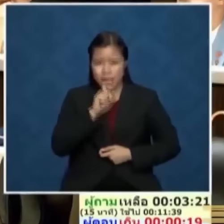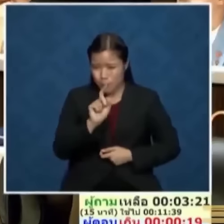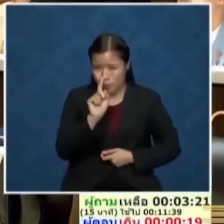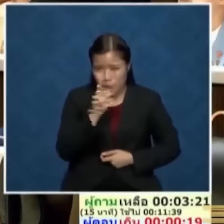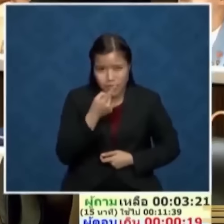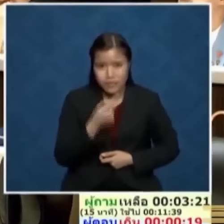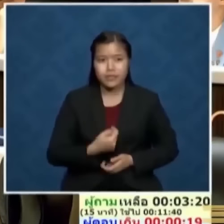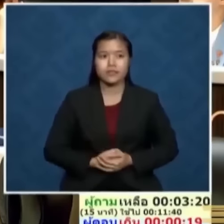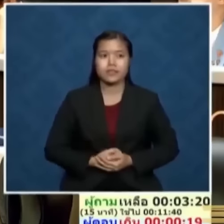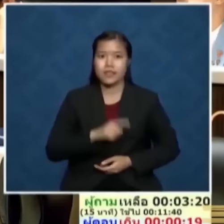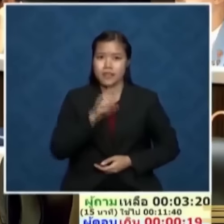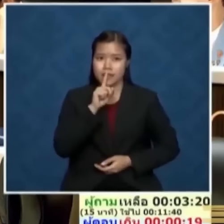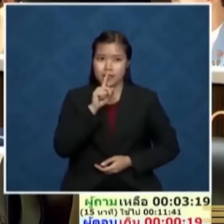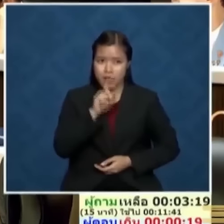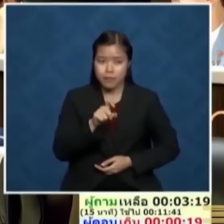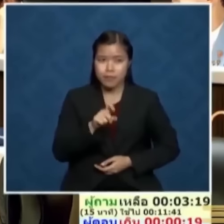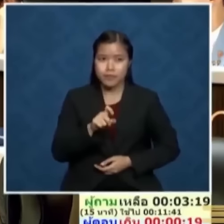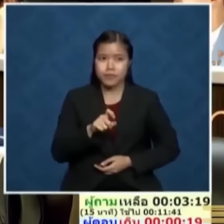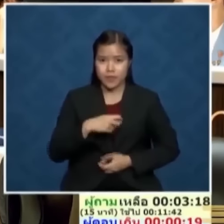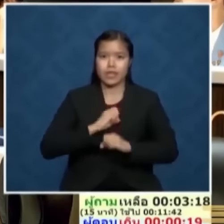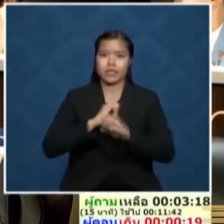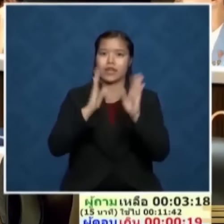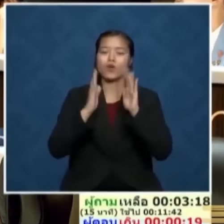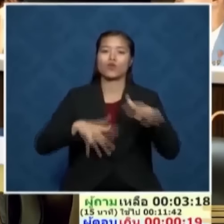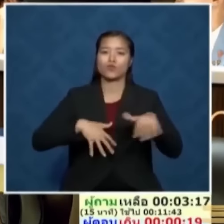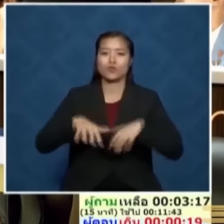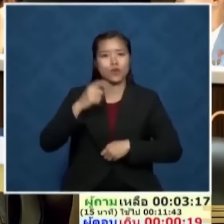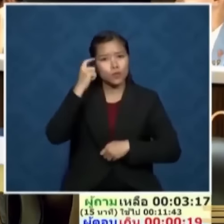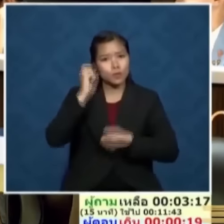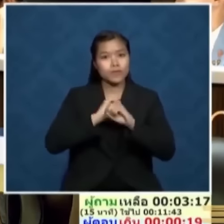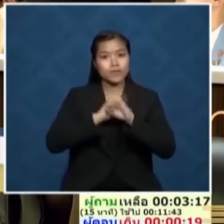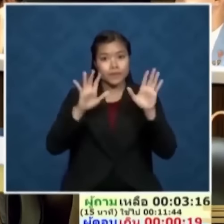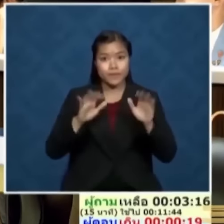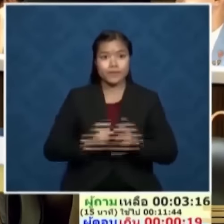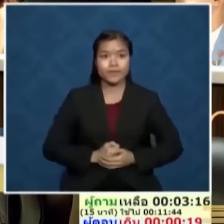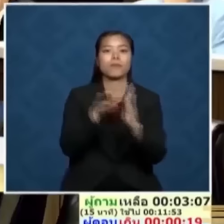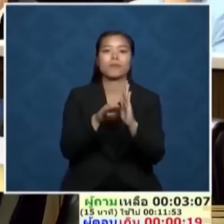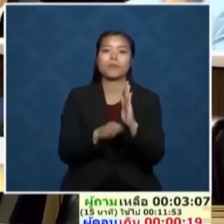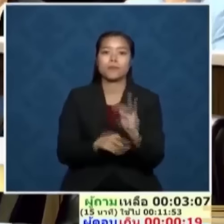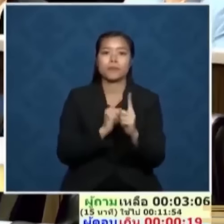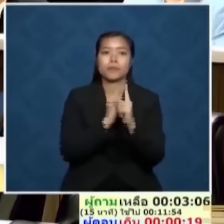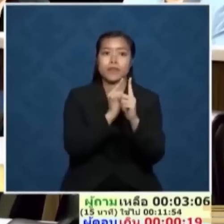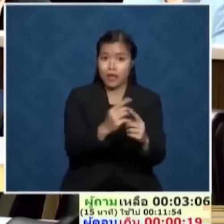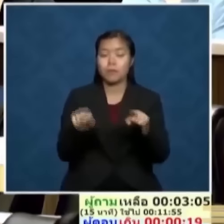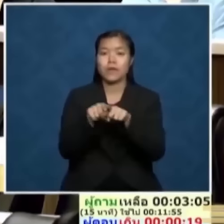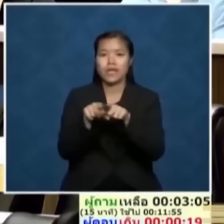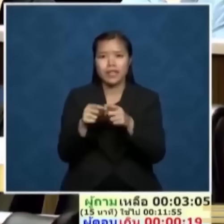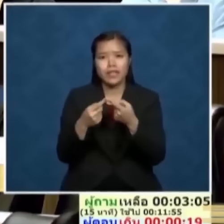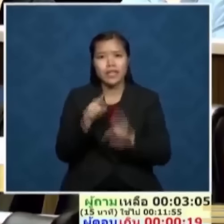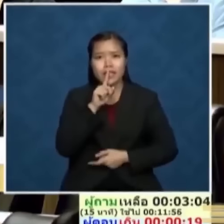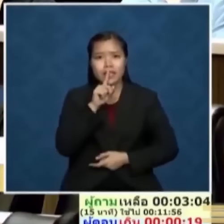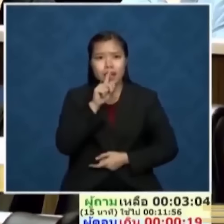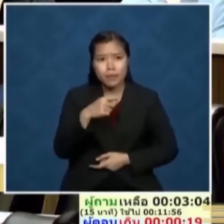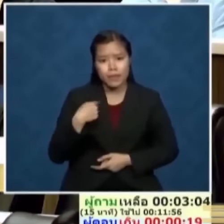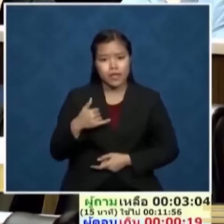บหนึ่งนะคะเพื่อความกระจ่างแก่สังคมไทยนะคะโดยเฉพาะประเด็นเรื่องของชั้น14ค่ะแต่ดิฉันขอย้ำค่ะว่าเท่าที่ดิฉันไปตร